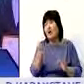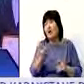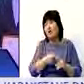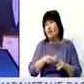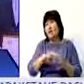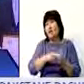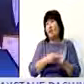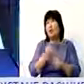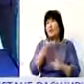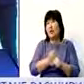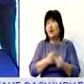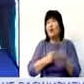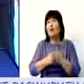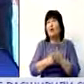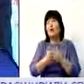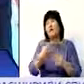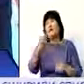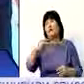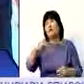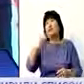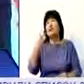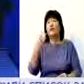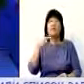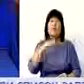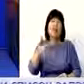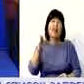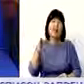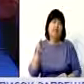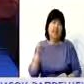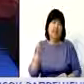году планируется довести эту сумму до 22 миллиардов.